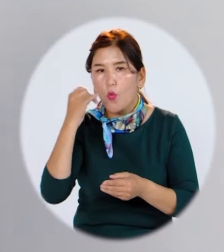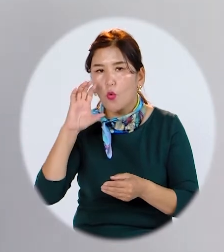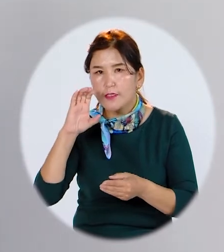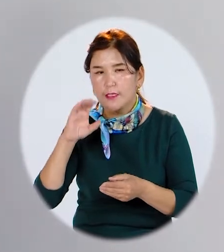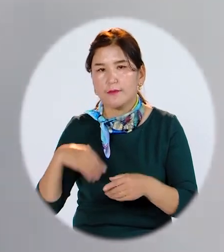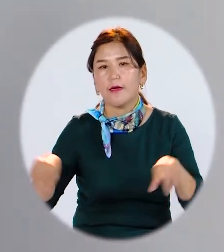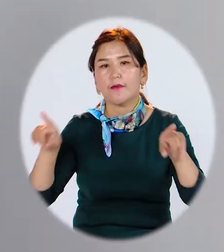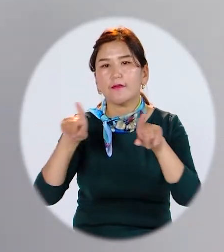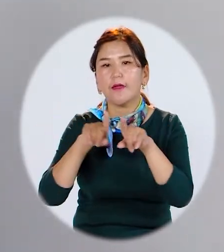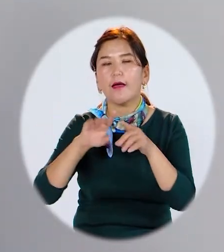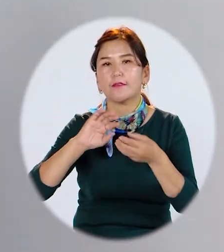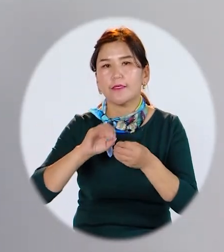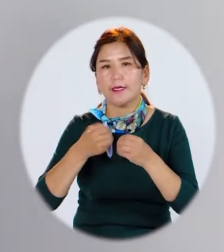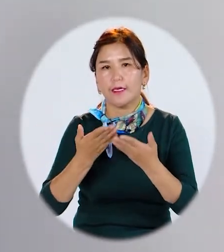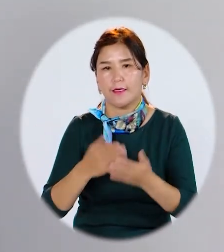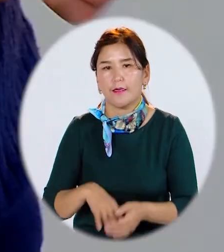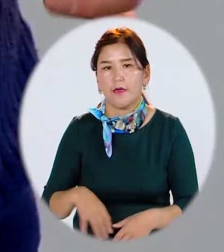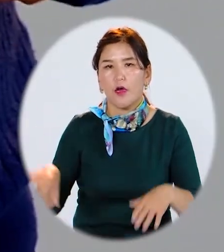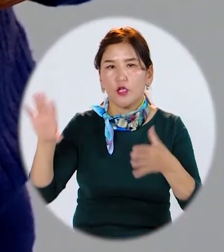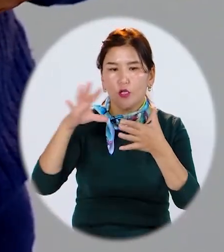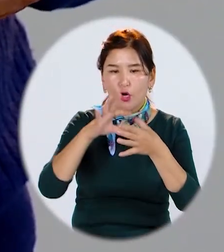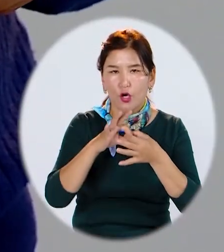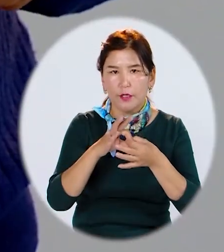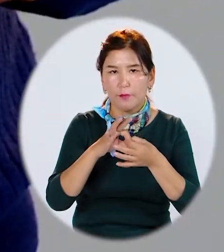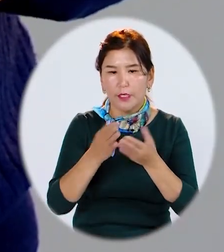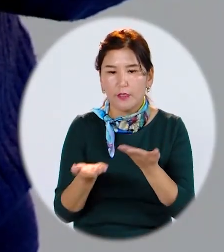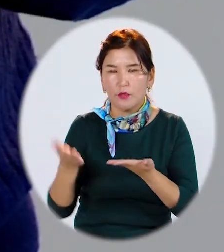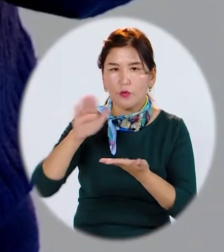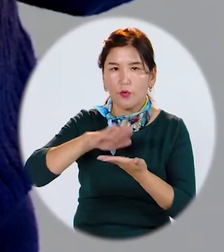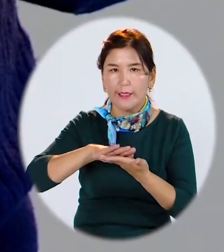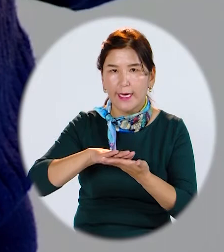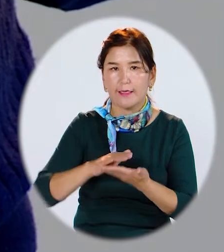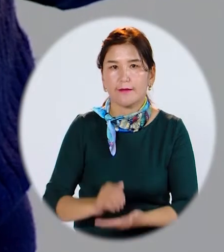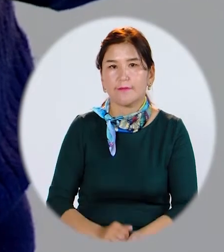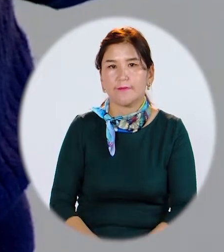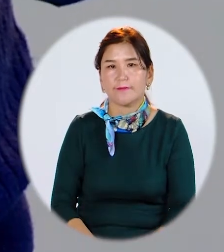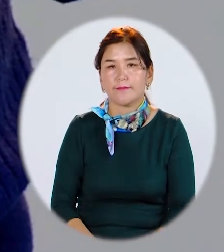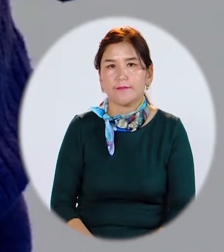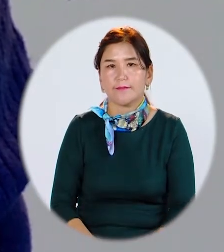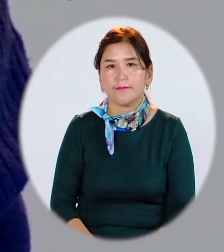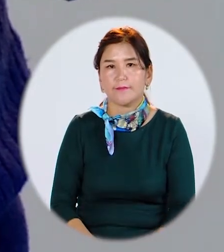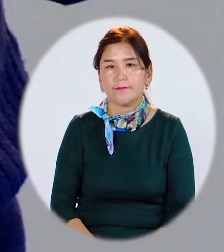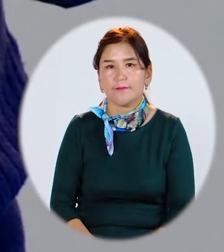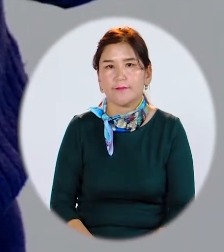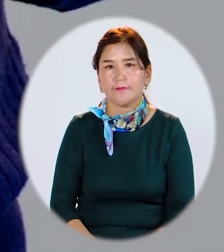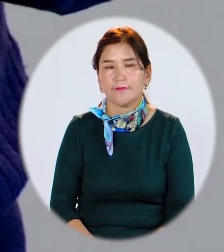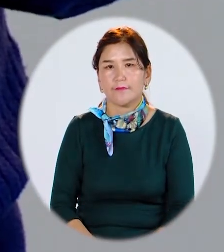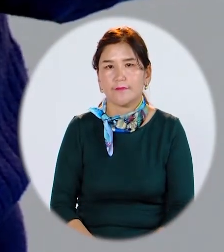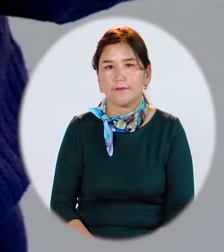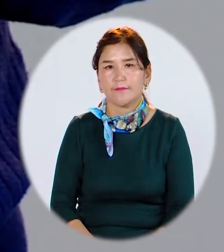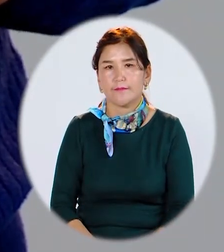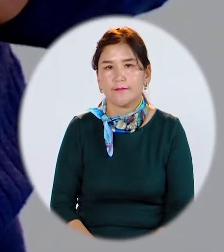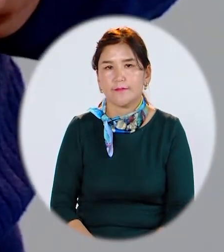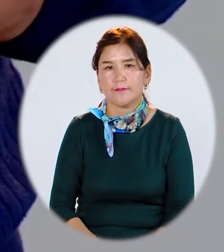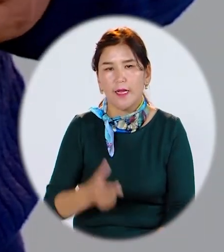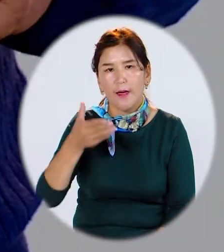хийн. За бүгдээрээ холбоё. Нуглаад энийгж нугалж хөтлөж оруулаад